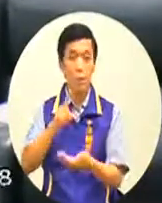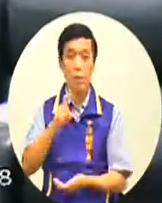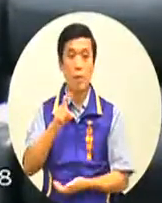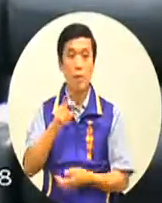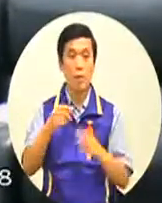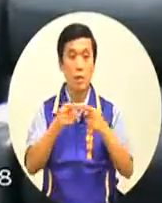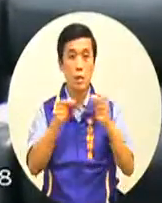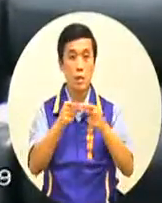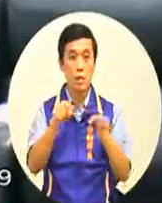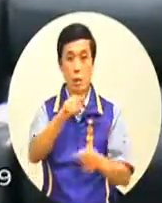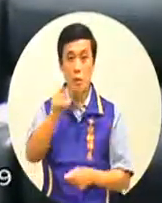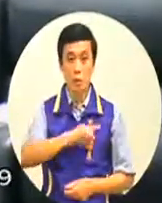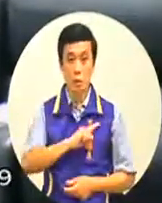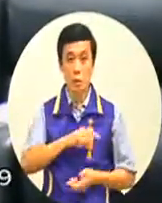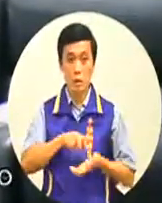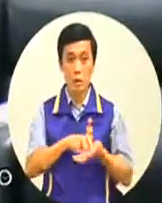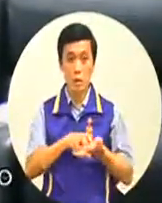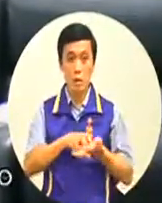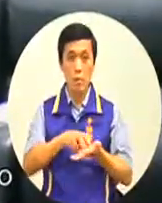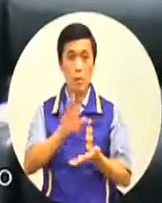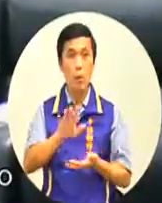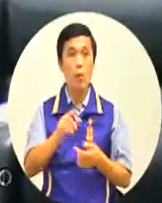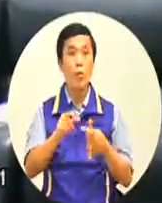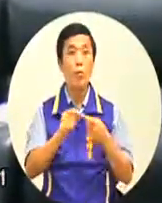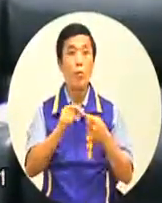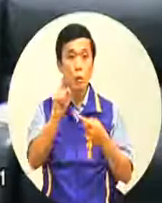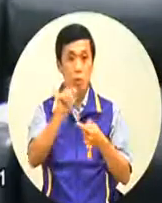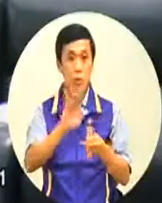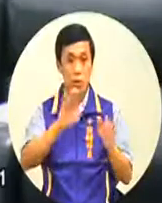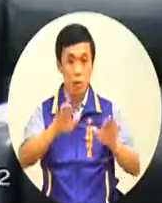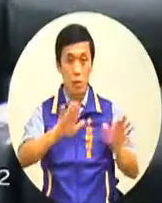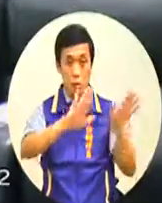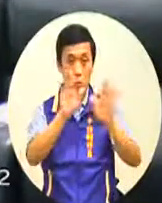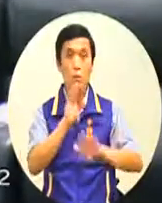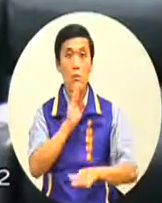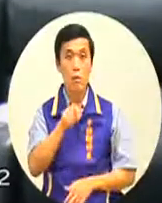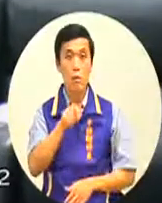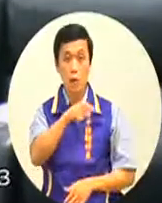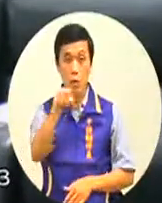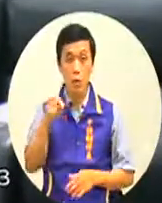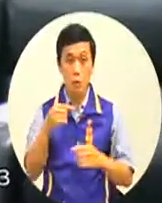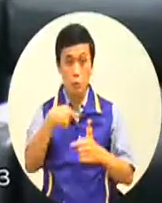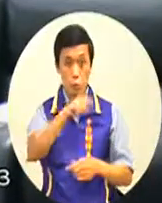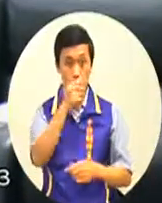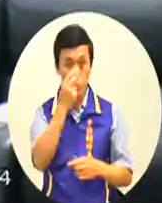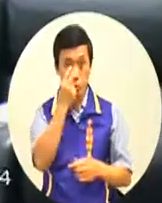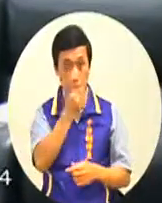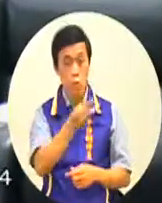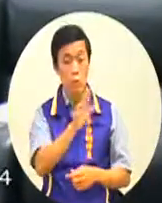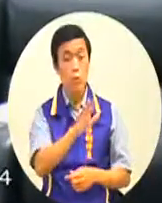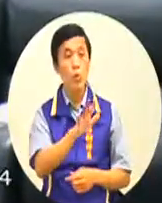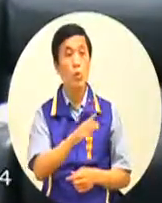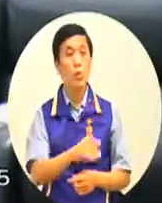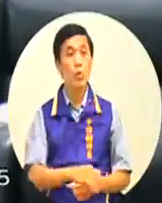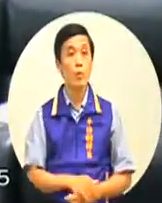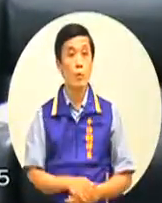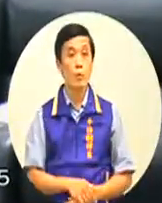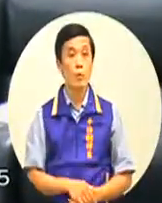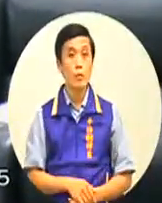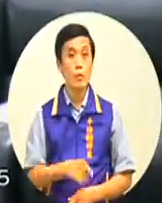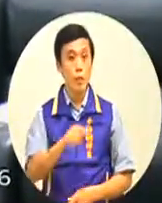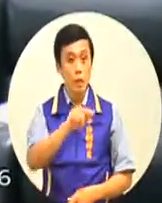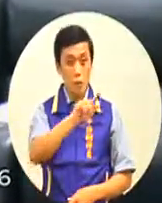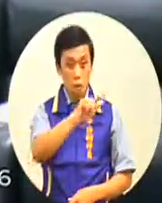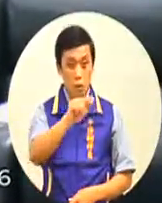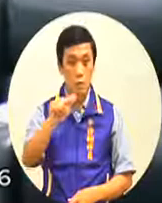嘞。”第一个现况就是这样。第二个，他们有去看吼，他说啊，那个东西